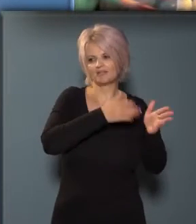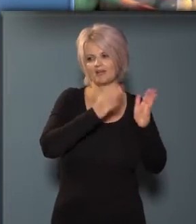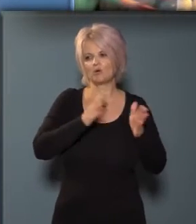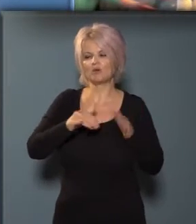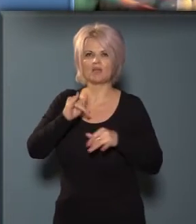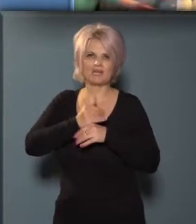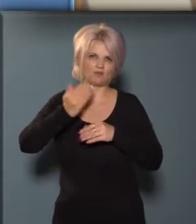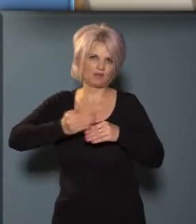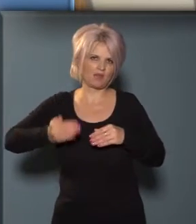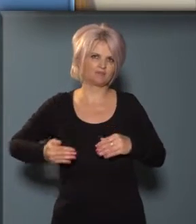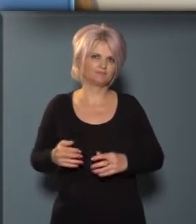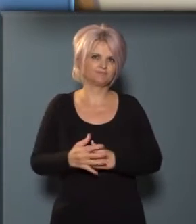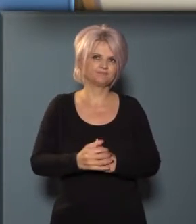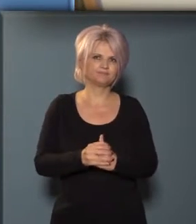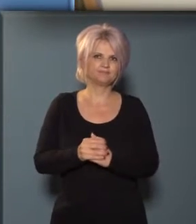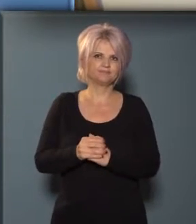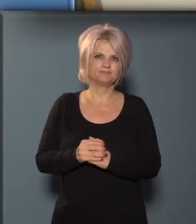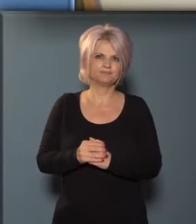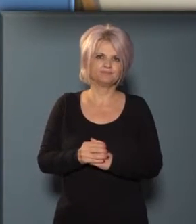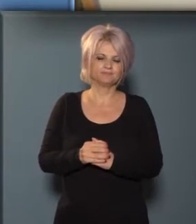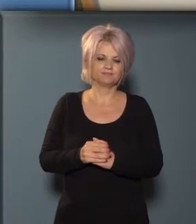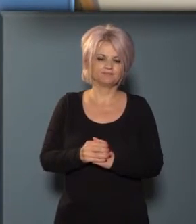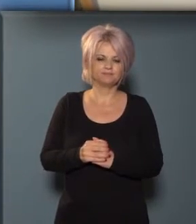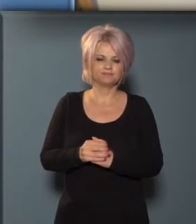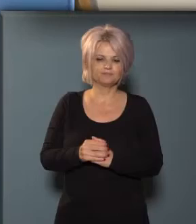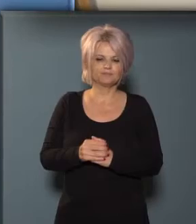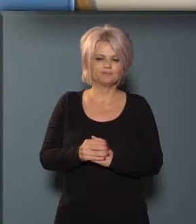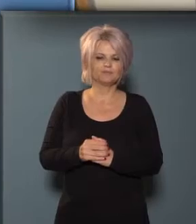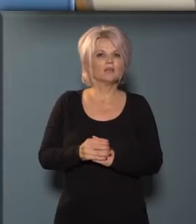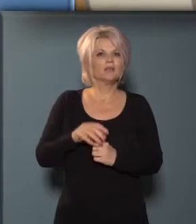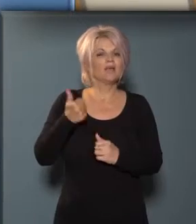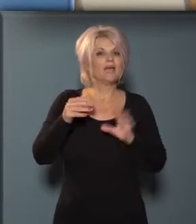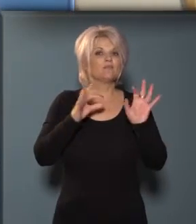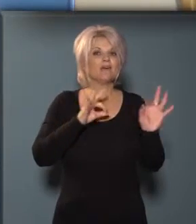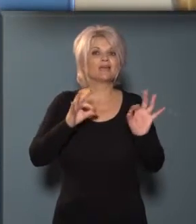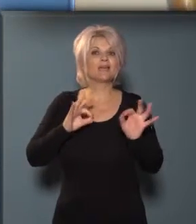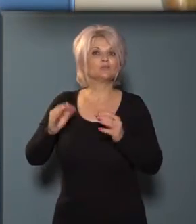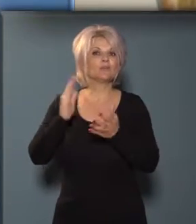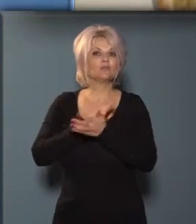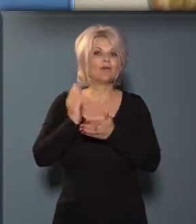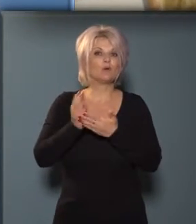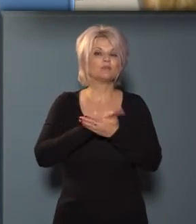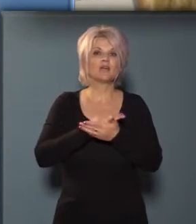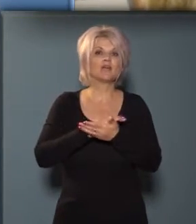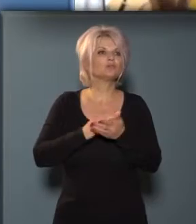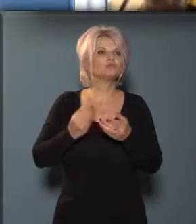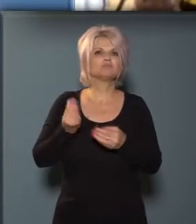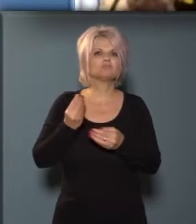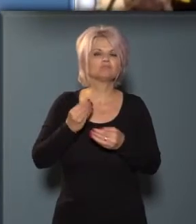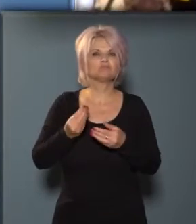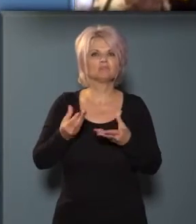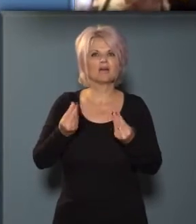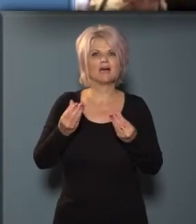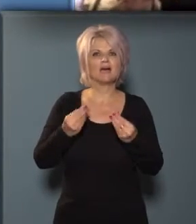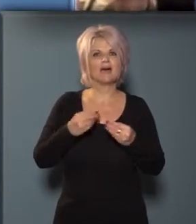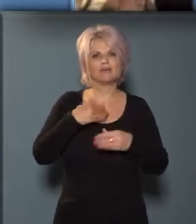ilyen versenyünk. Hogy néz ki mondjuk egy felkészülésre a beosztás? Hány állandó tím az, aki